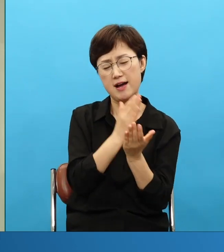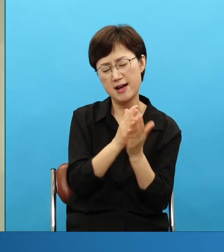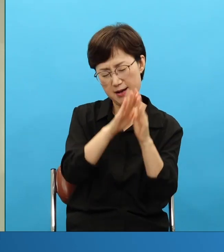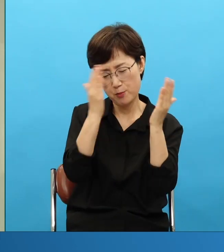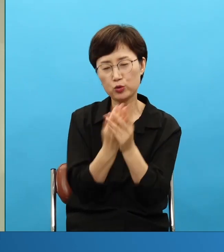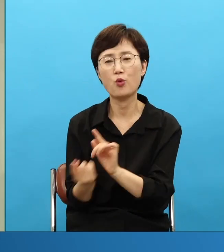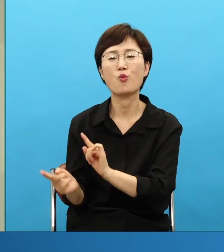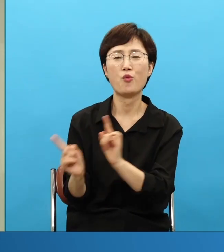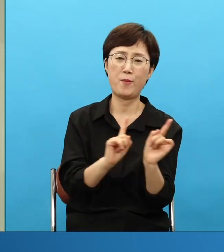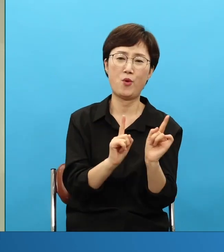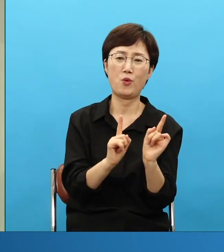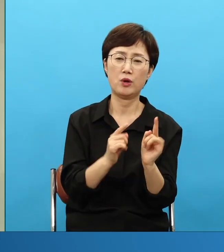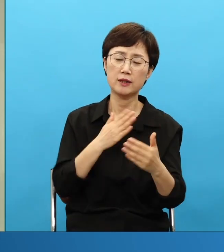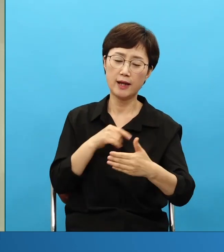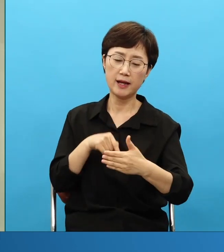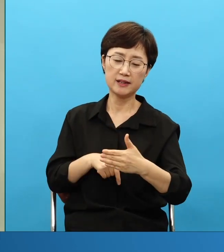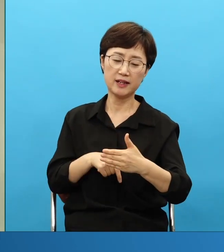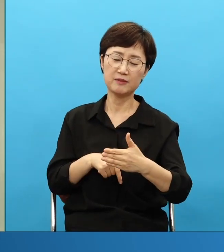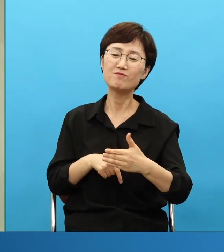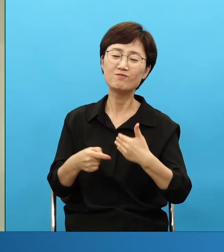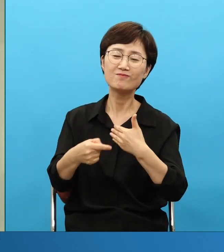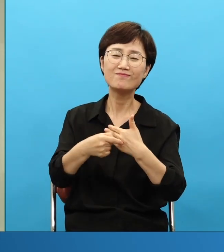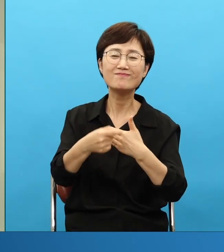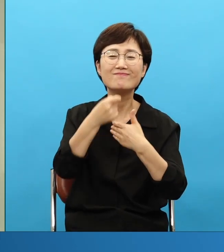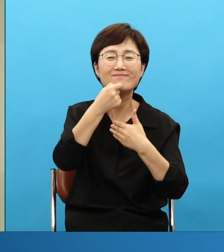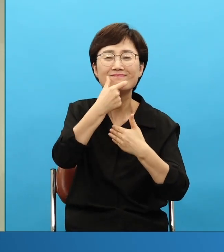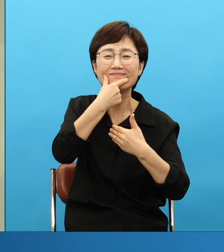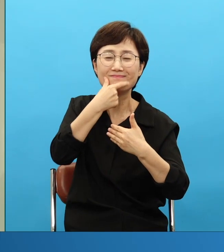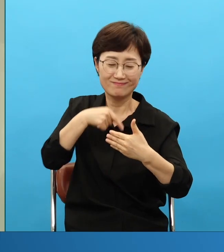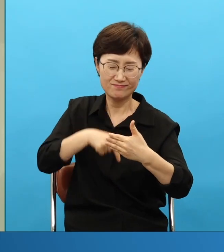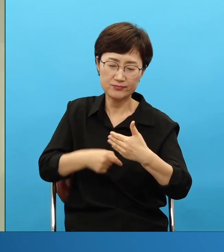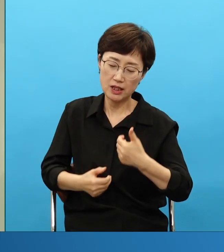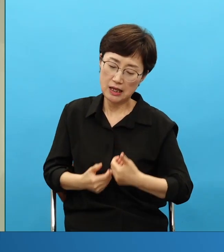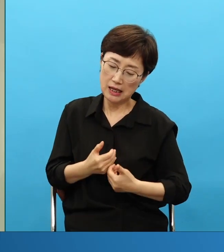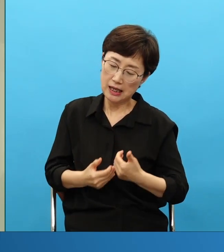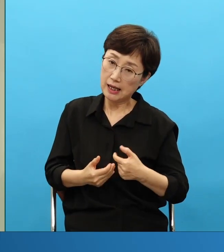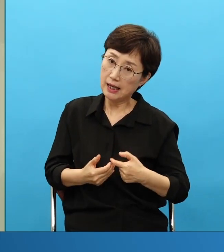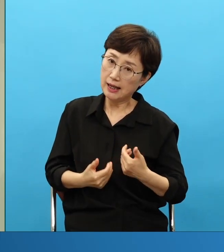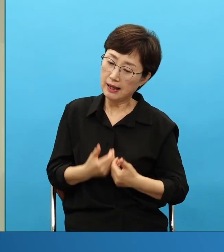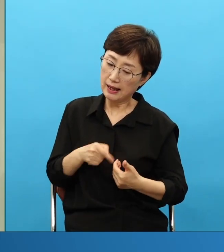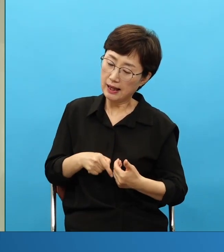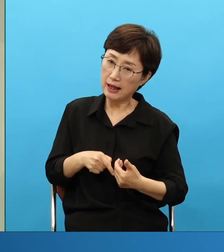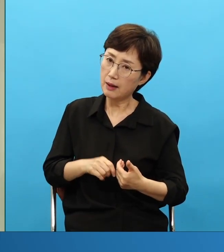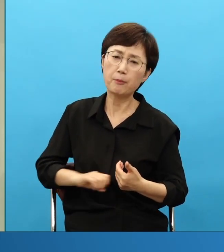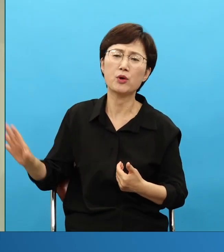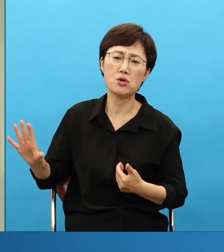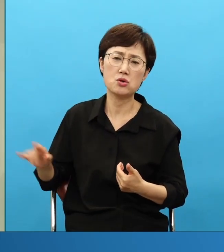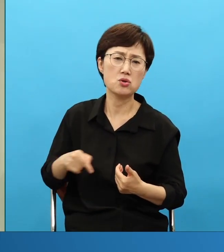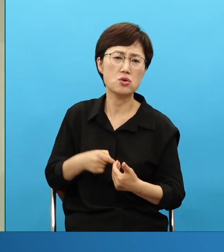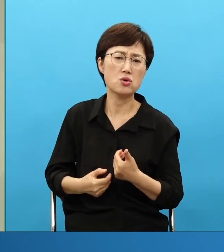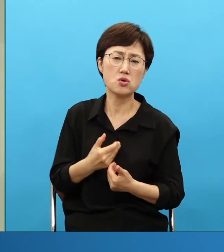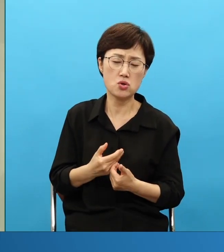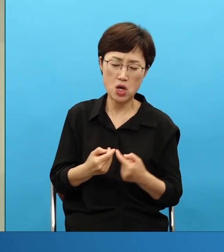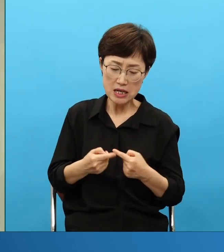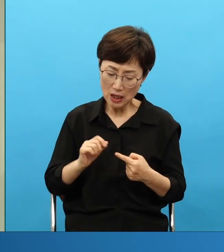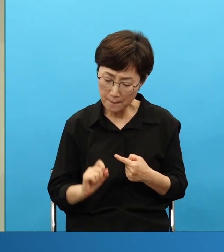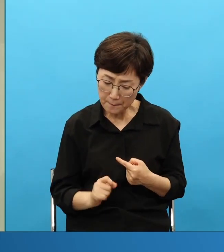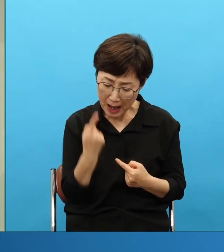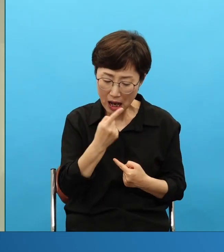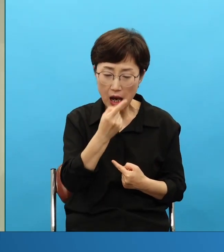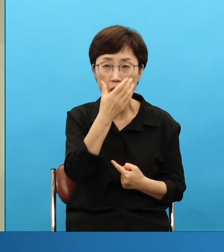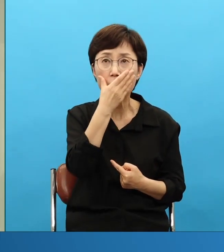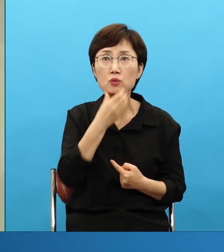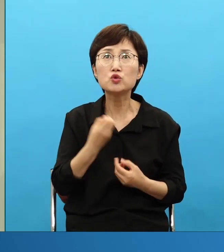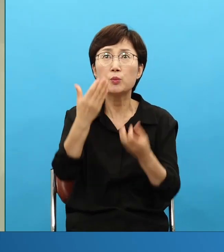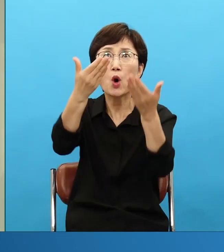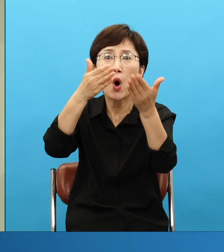작은 갈등 있잖아요. 그게 축복 다 있는데 그것 때문에 우리는 다 놓치는 거예요. And the small conflicts, all the blessings lie there, but we lose hold of all of them because of those